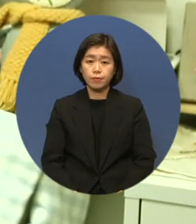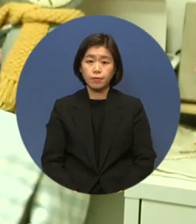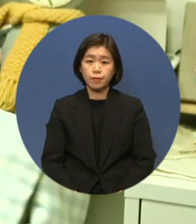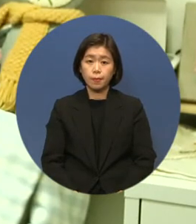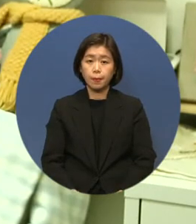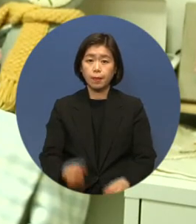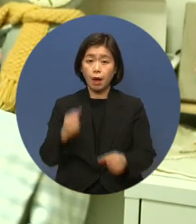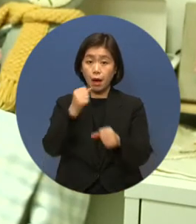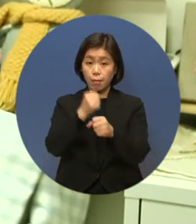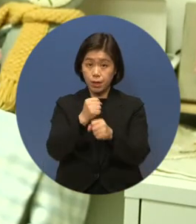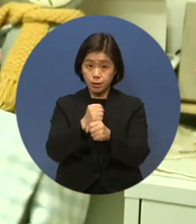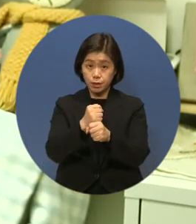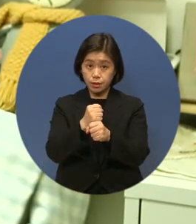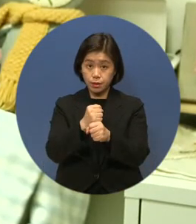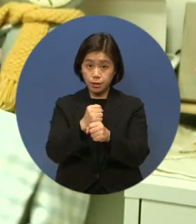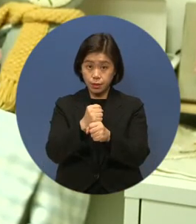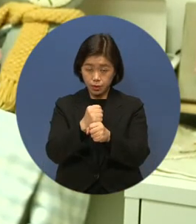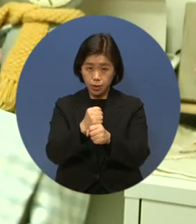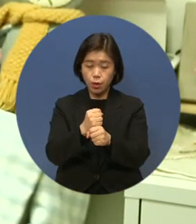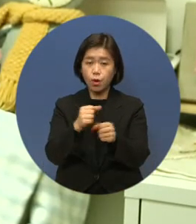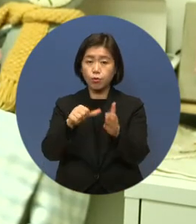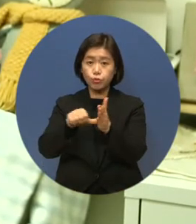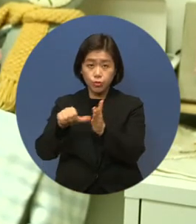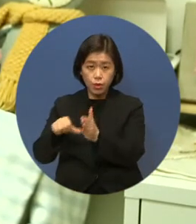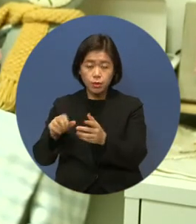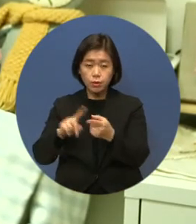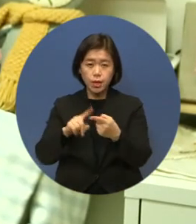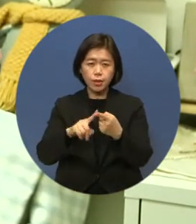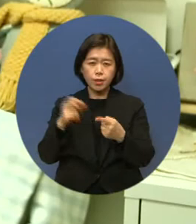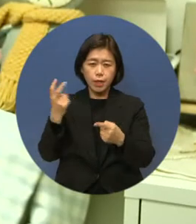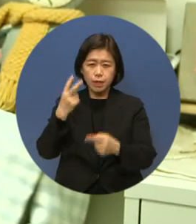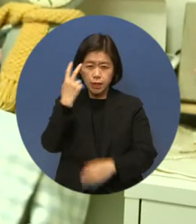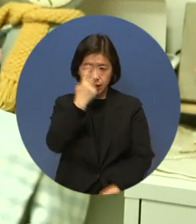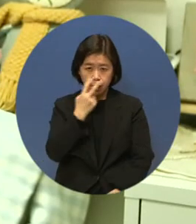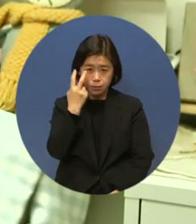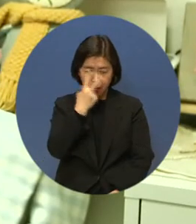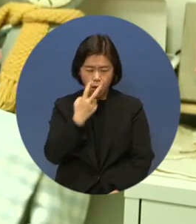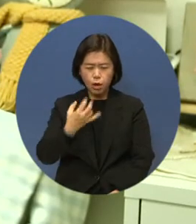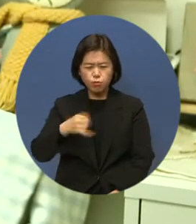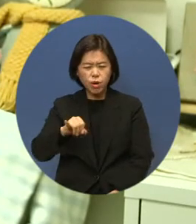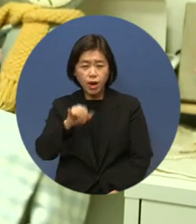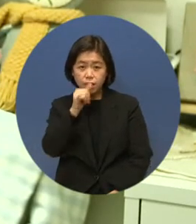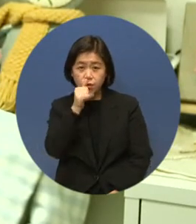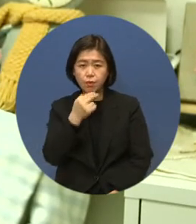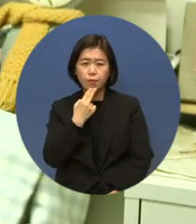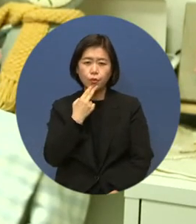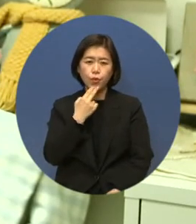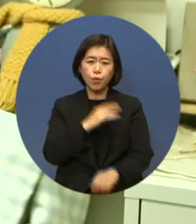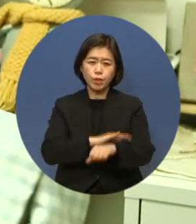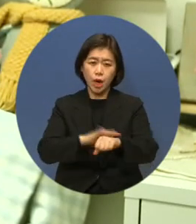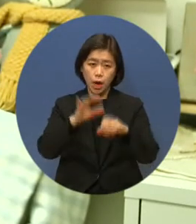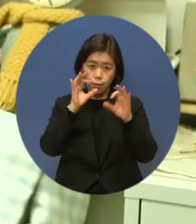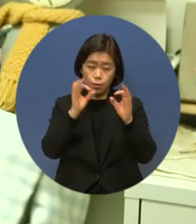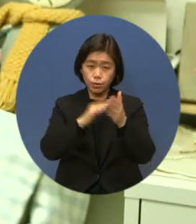돼요. 잘 만들어졌는지, 분량이 있는지 없는지. 그래서 검수 작업 후에 필요로 하는